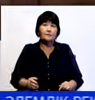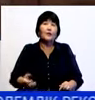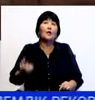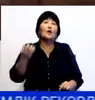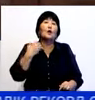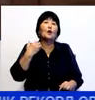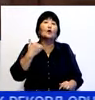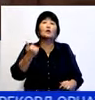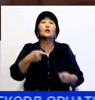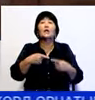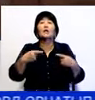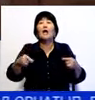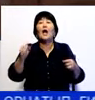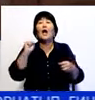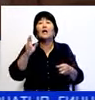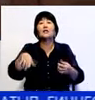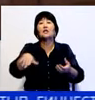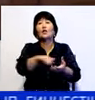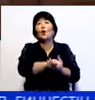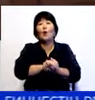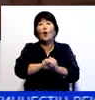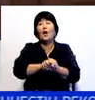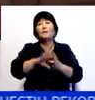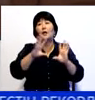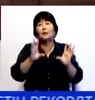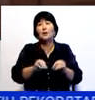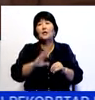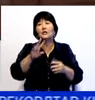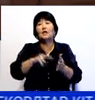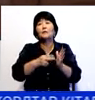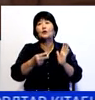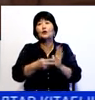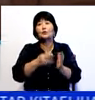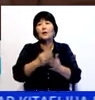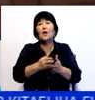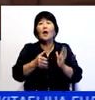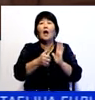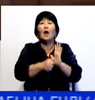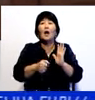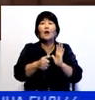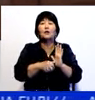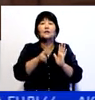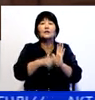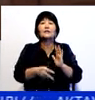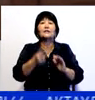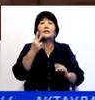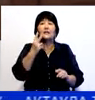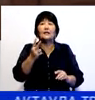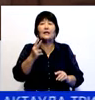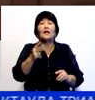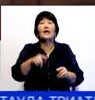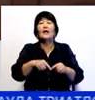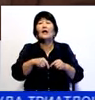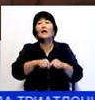тарату тораптары акционерлік қоғамы бойынша жалпы жоспарланған 682 шақырым